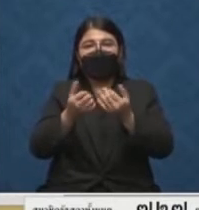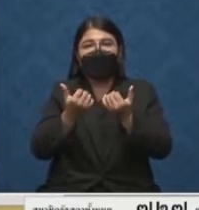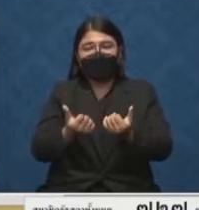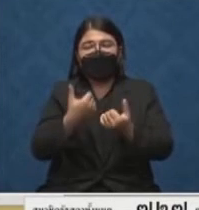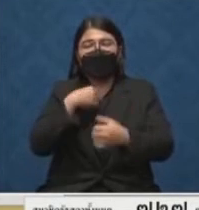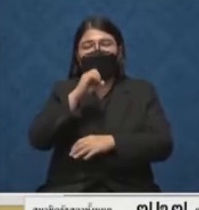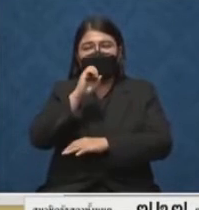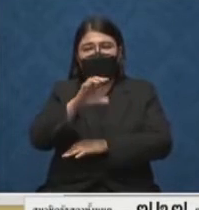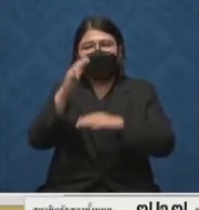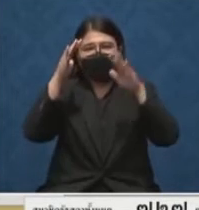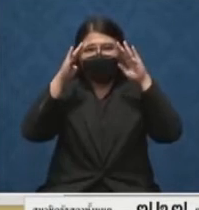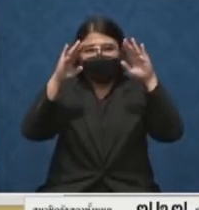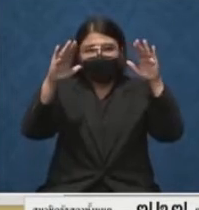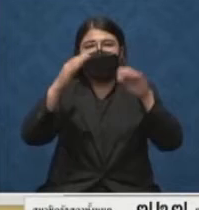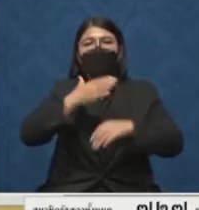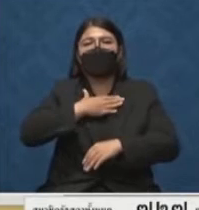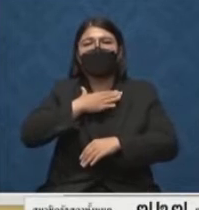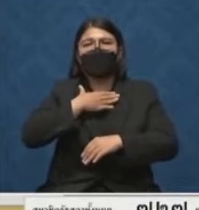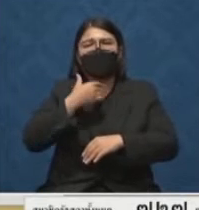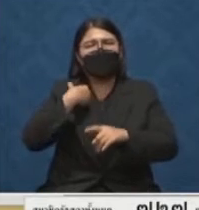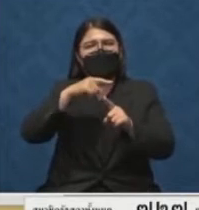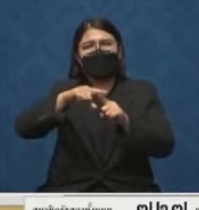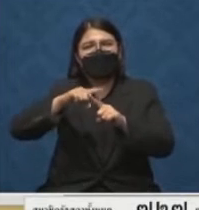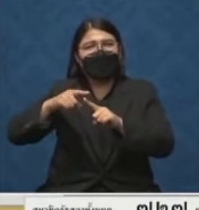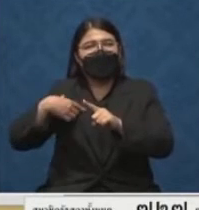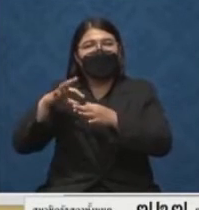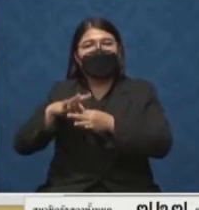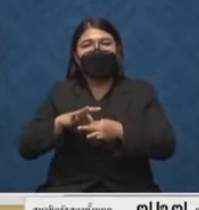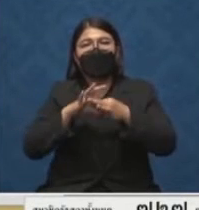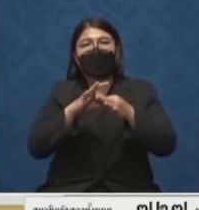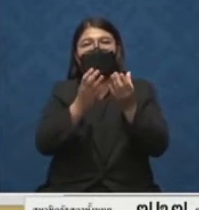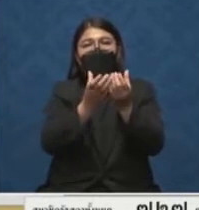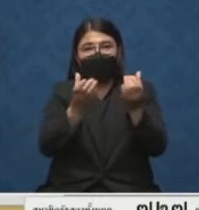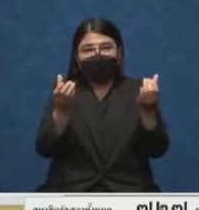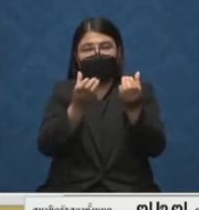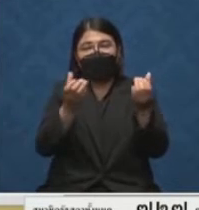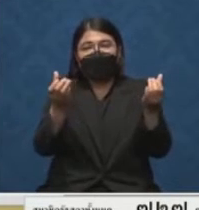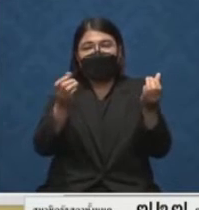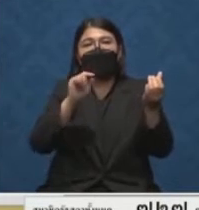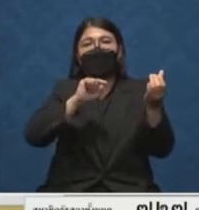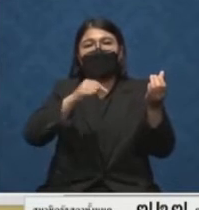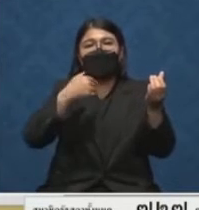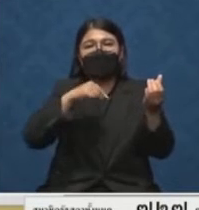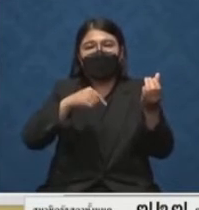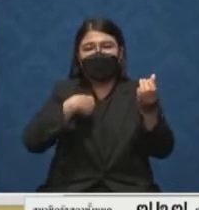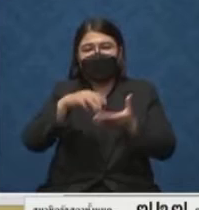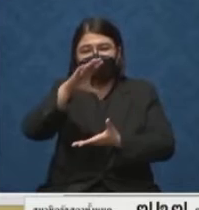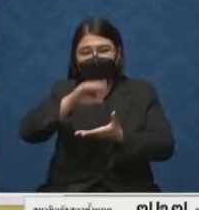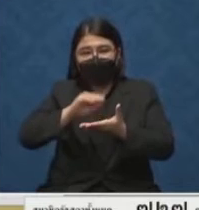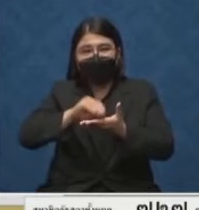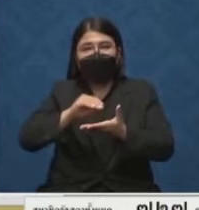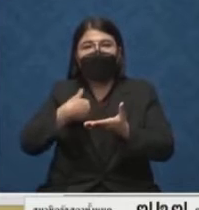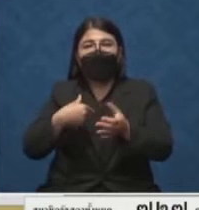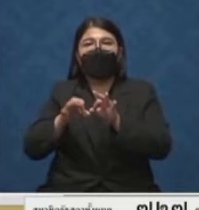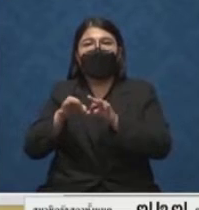ผมจะขอใช้ประสบการณ์นะครับหลายอย่างทเกี่ยวเรื่องกรฐธรมนูน มาเป็ข้อมูลในการอภิปร